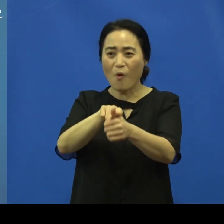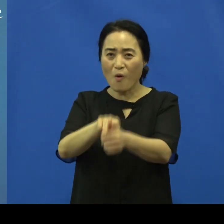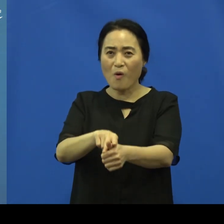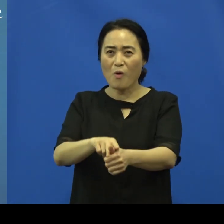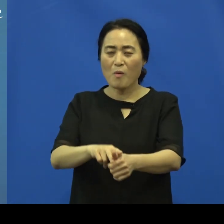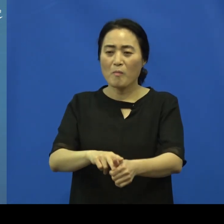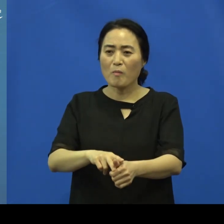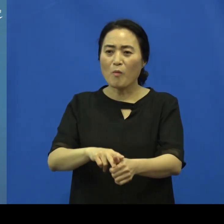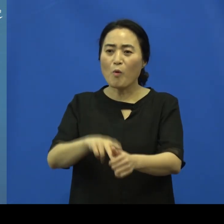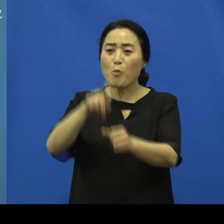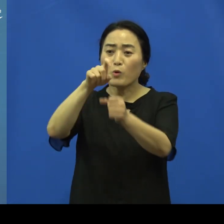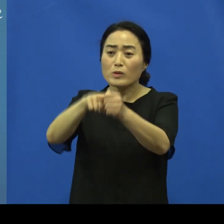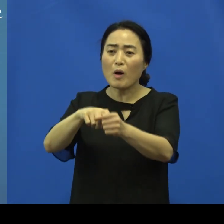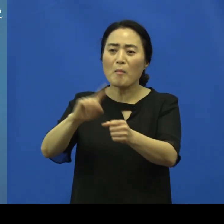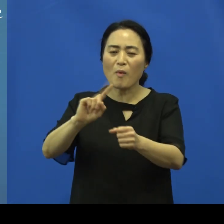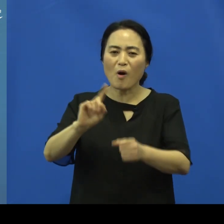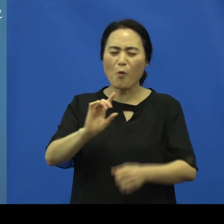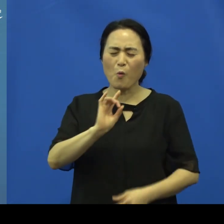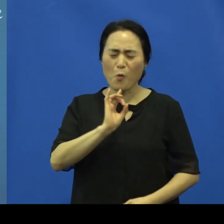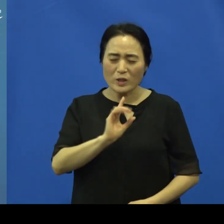하나 아들을 살려내려고.